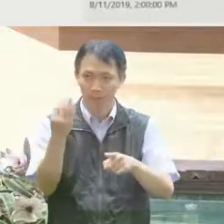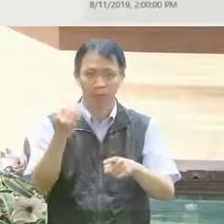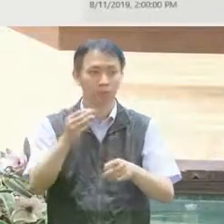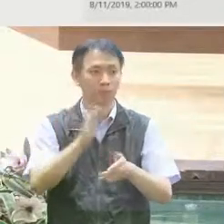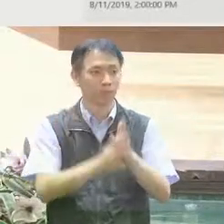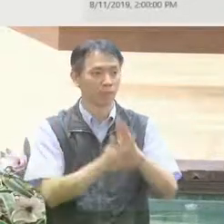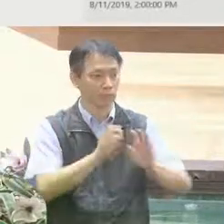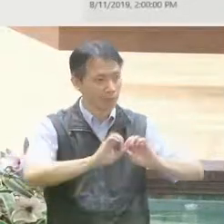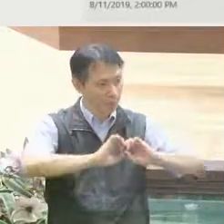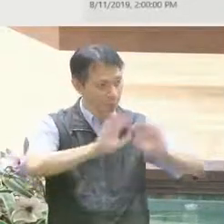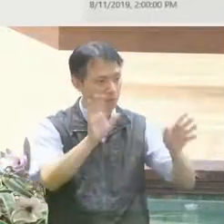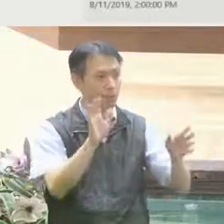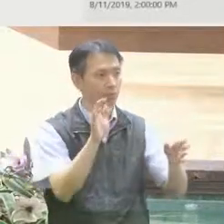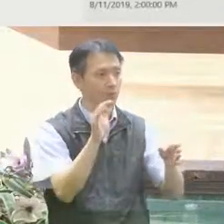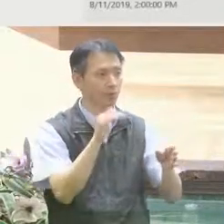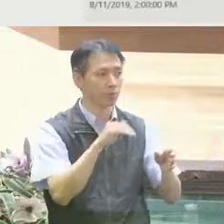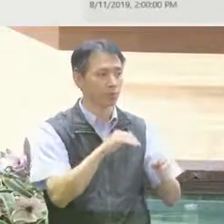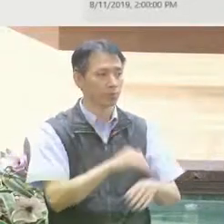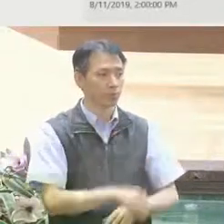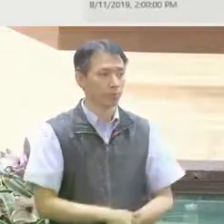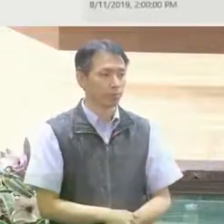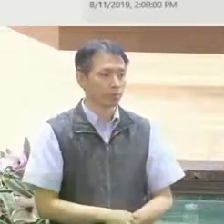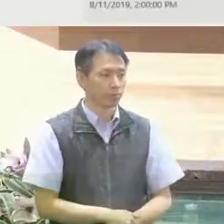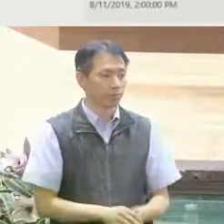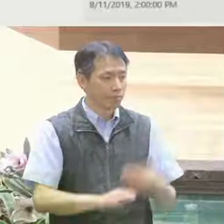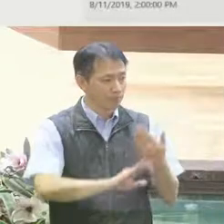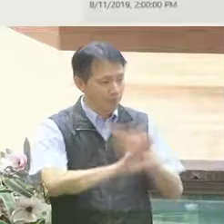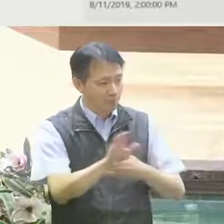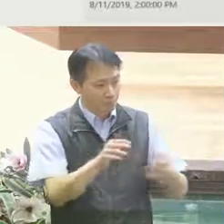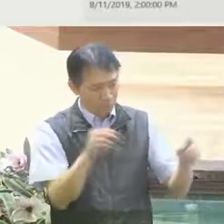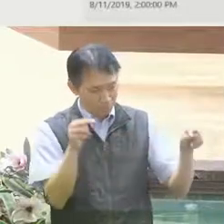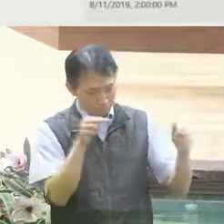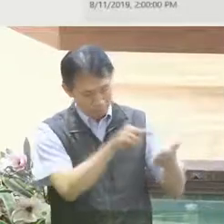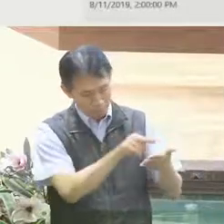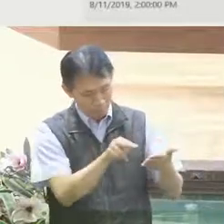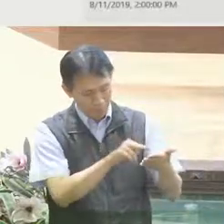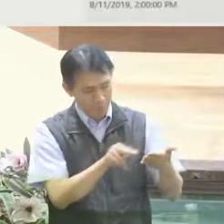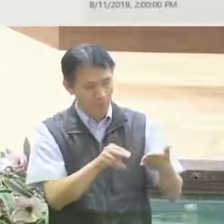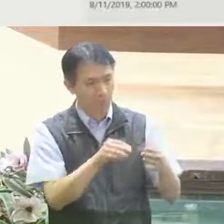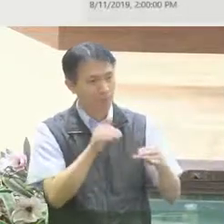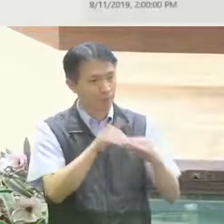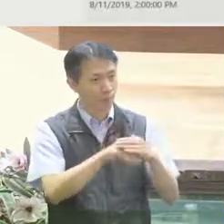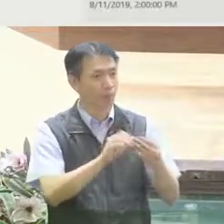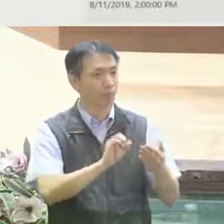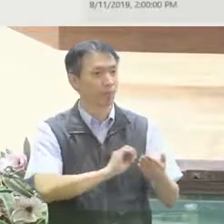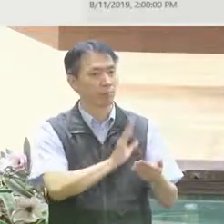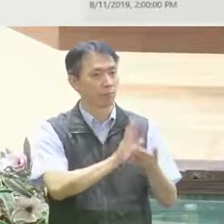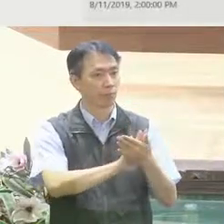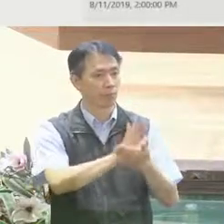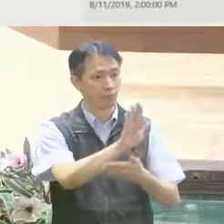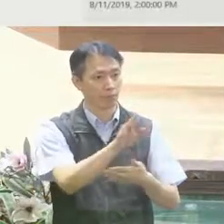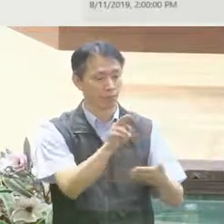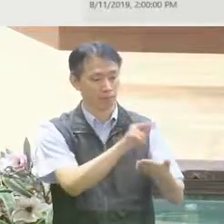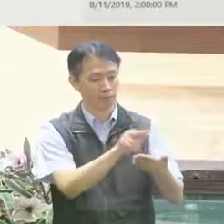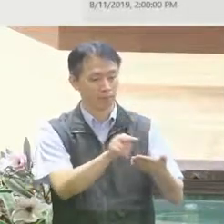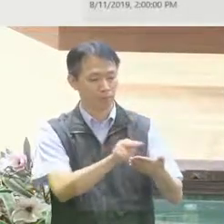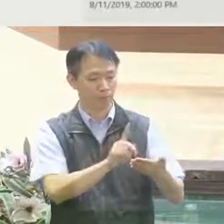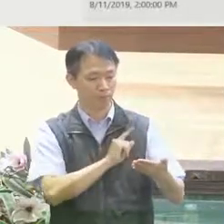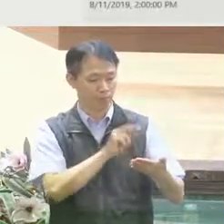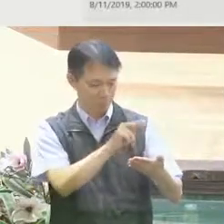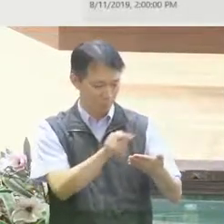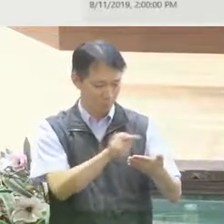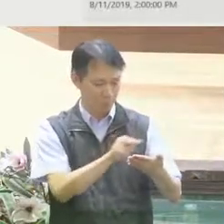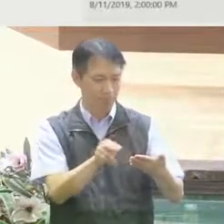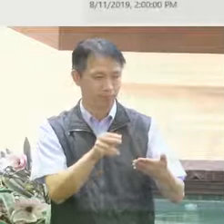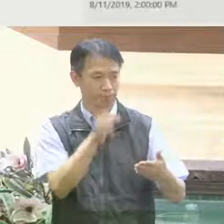公布累计加密摘要，外界可以在投票结束后独立核实主办方